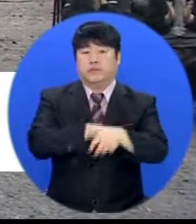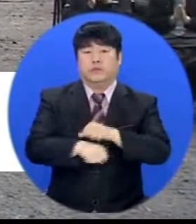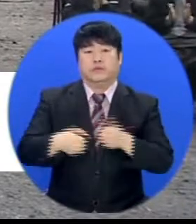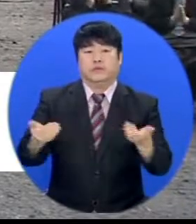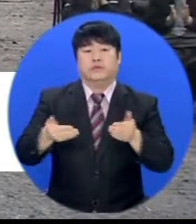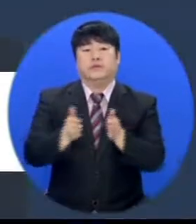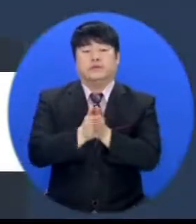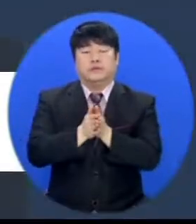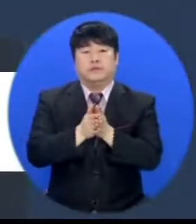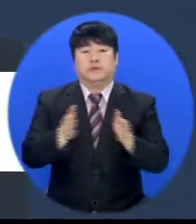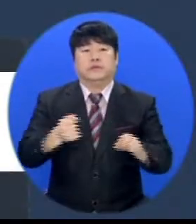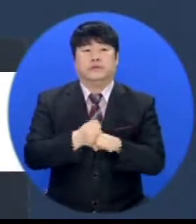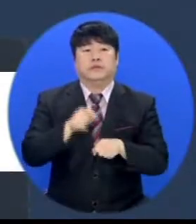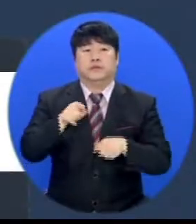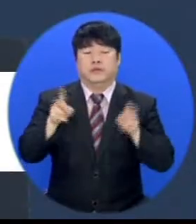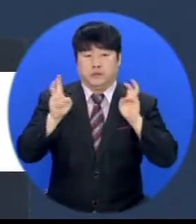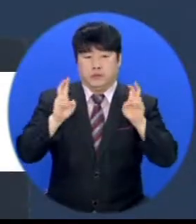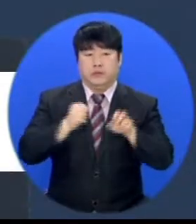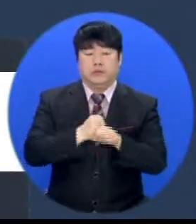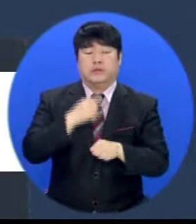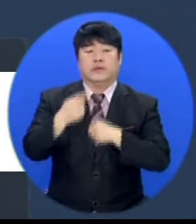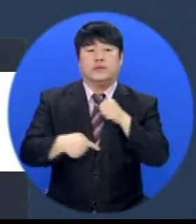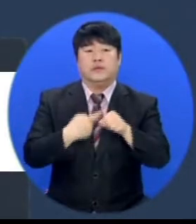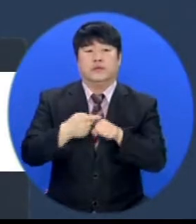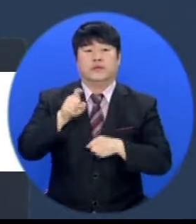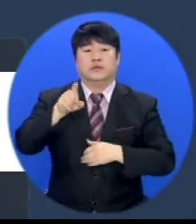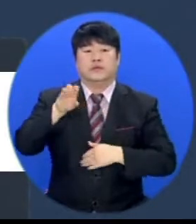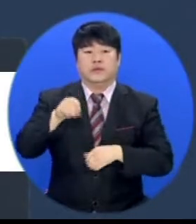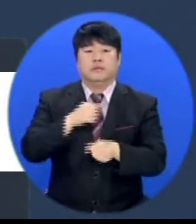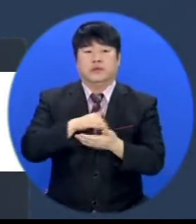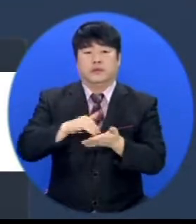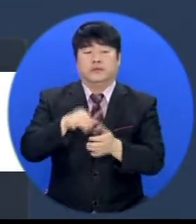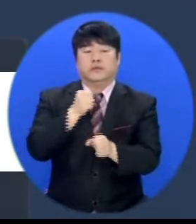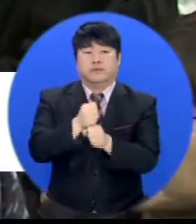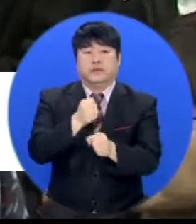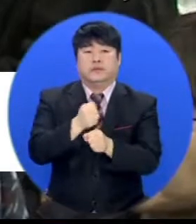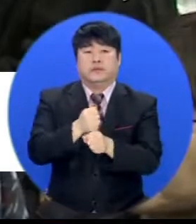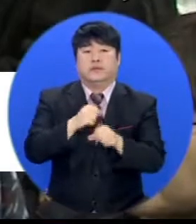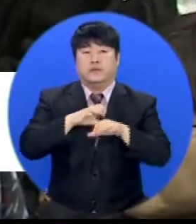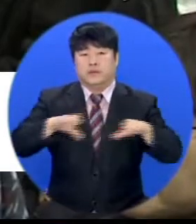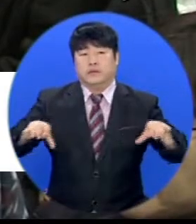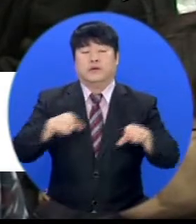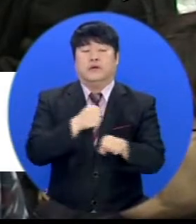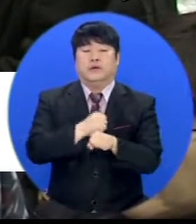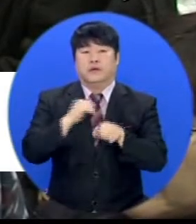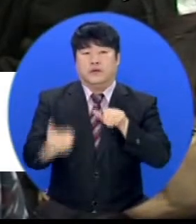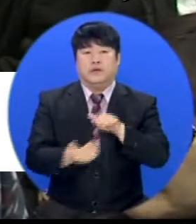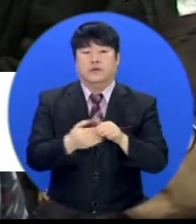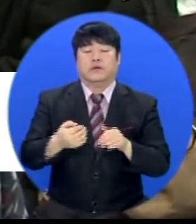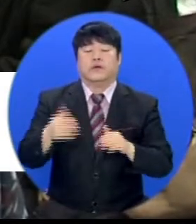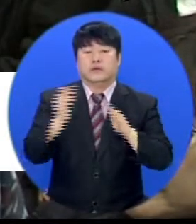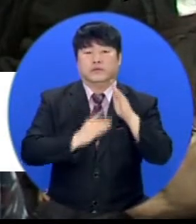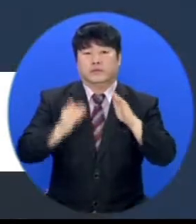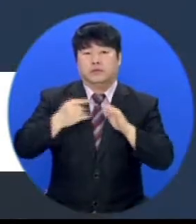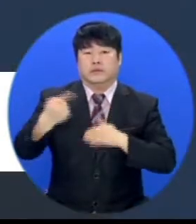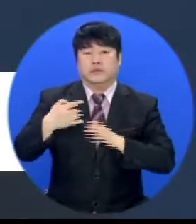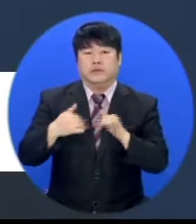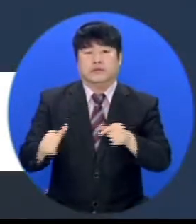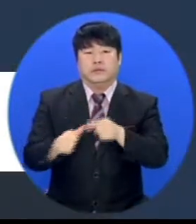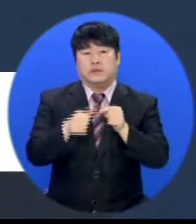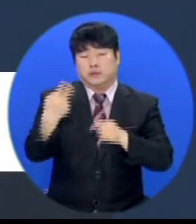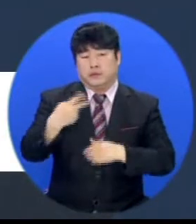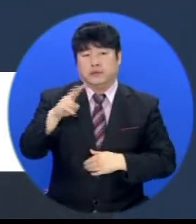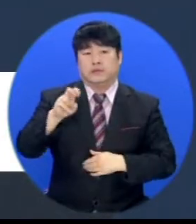들어갔습니다. 이 공장은 연 10만 대 규모의 생산 라인을 구축하고 정규직 천여 명을 고용해